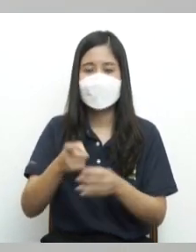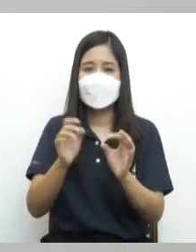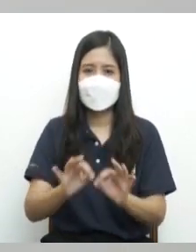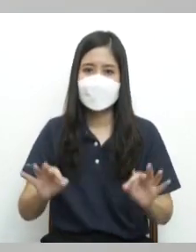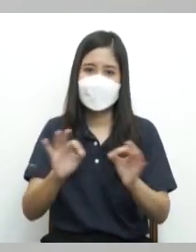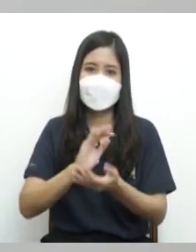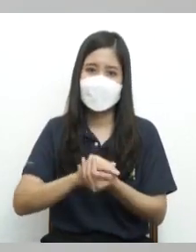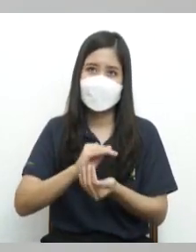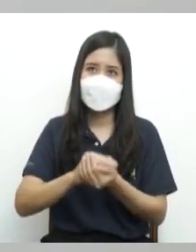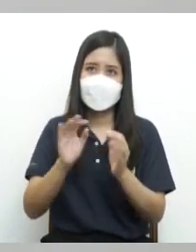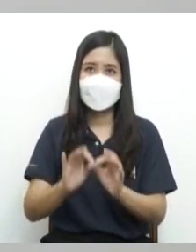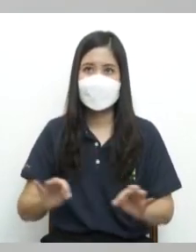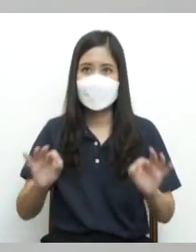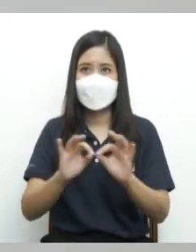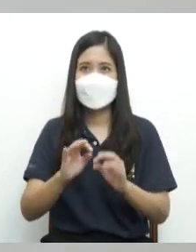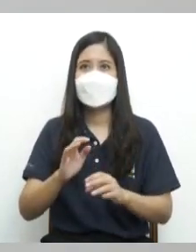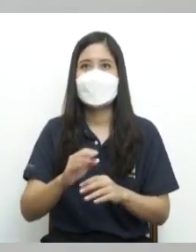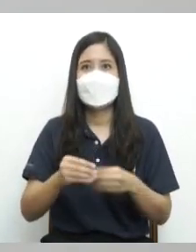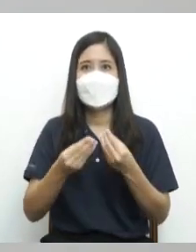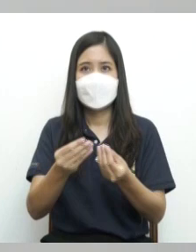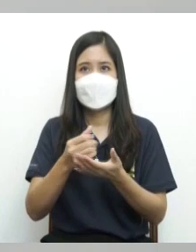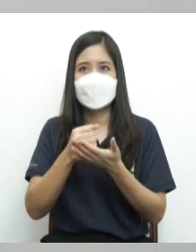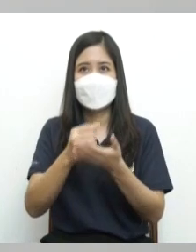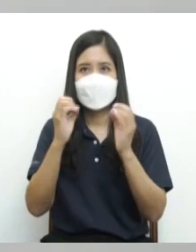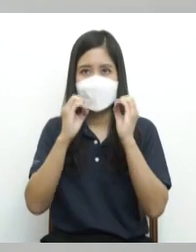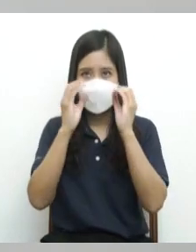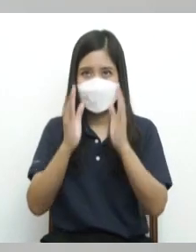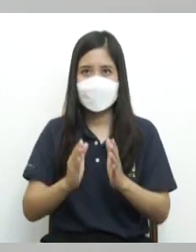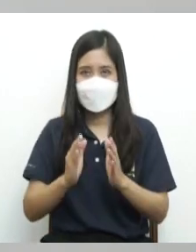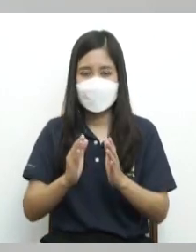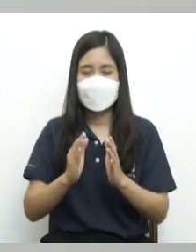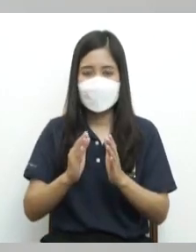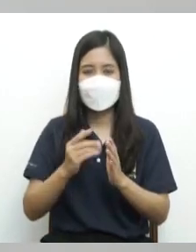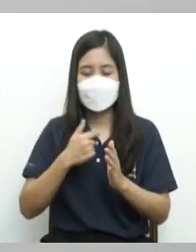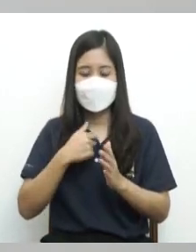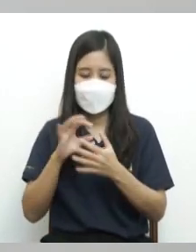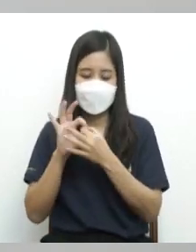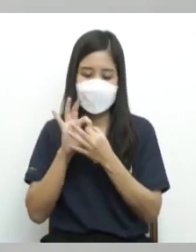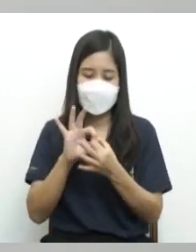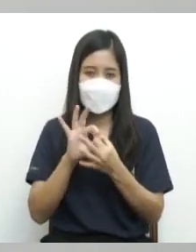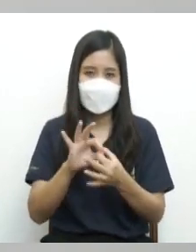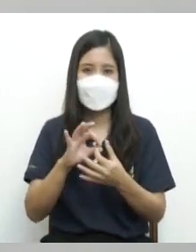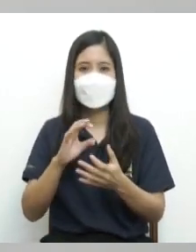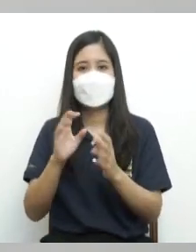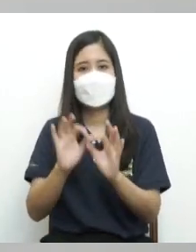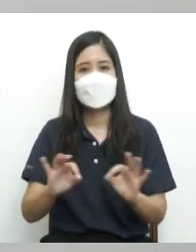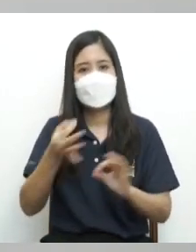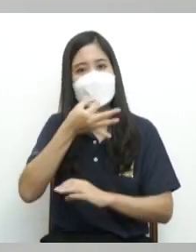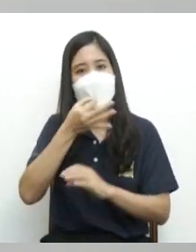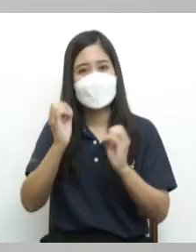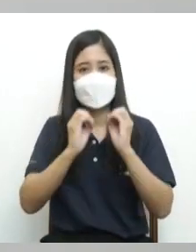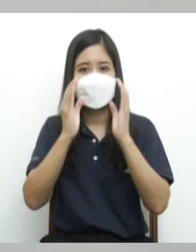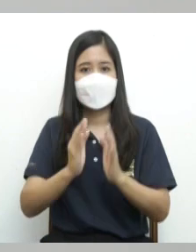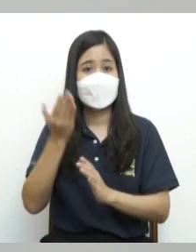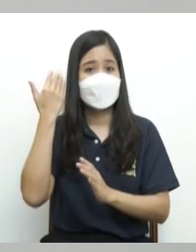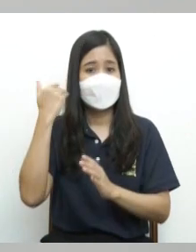ชาติลืมบอกไปเต้เป็นลูกครูนะคะพ่อเป็นครูเพราะฉะนั้นแล้วเนี่ยก็จะมีความผูกพันกับอาชีพนี้อยู่เพราะฉะนั้นถ้าสมมุติว่าเราได้มีโอกาสทำอะ